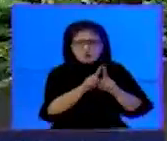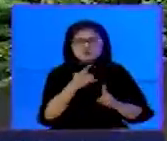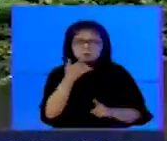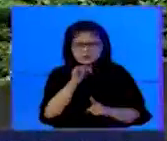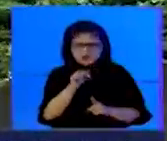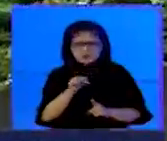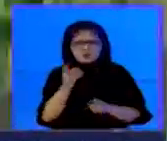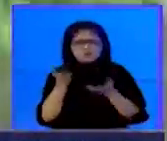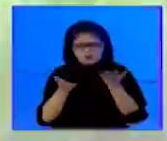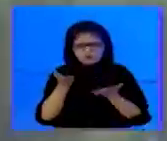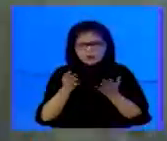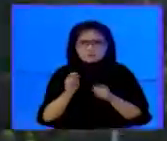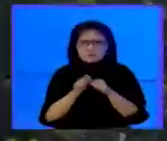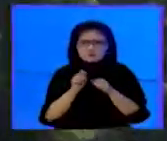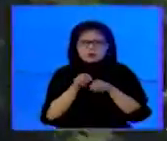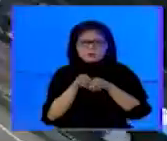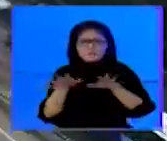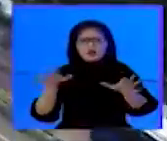saya.